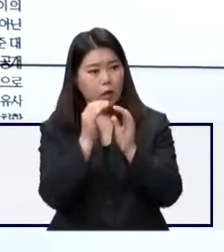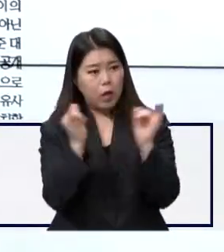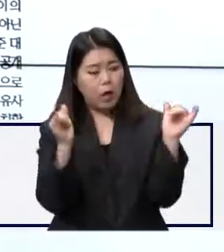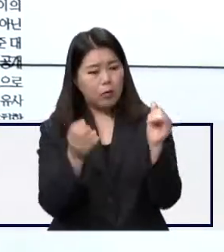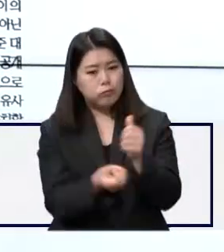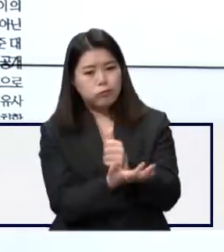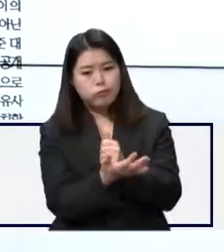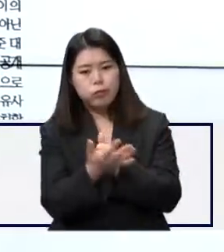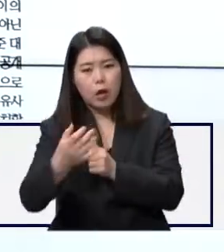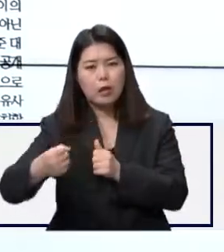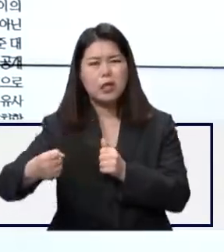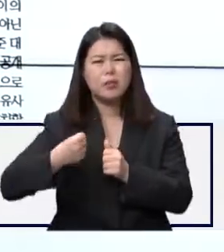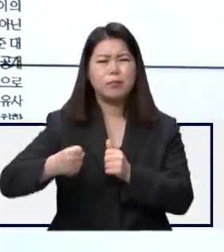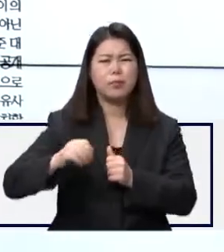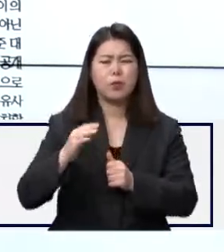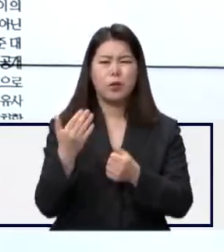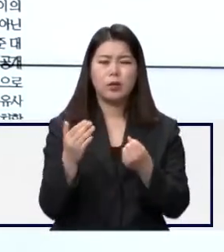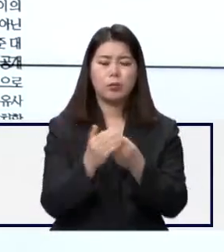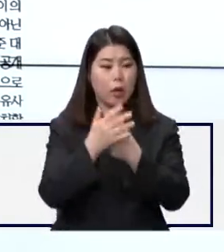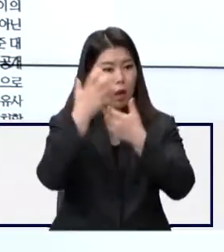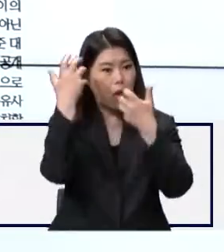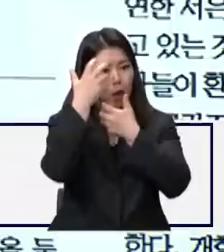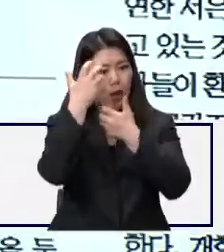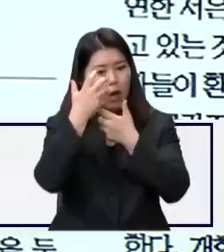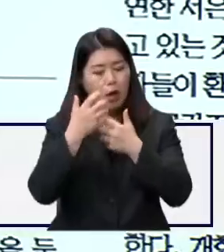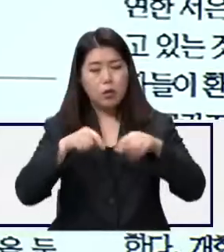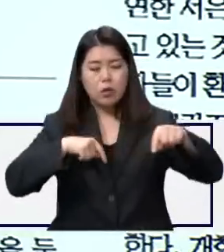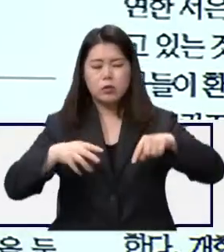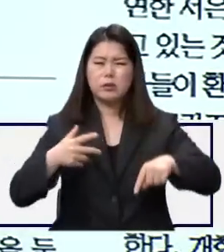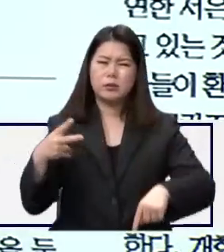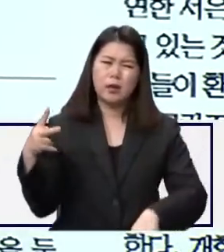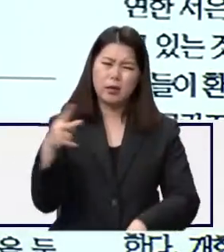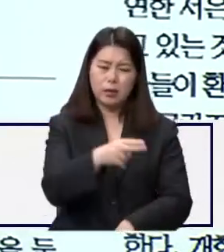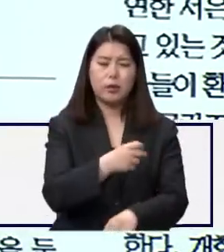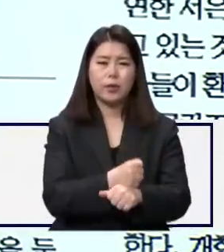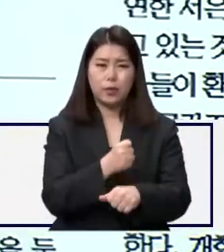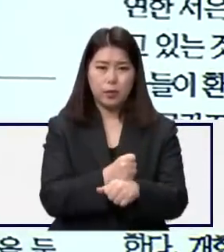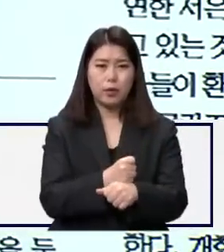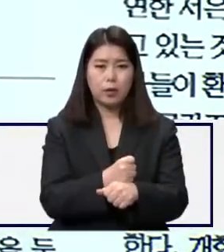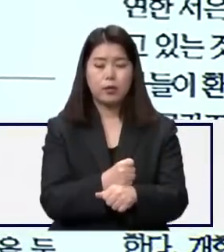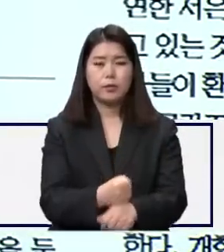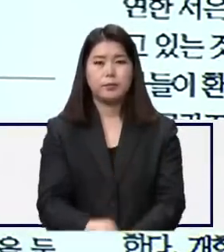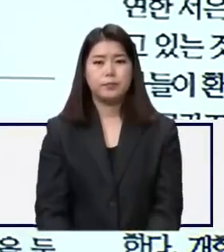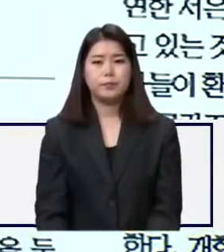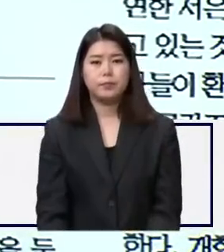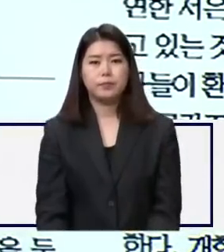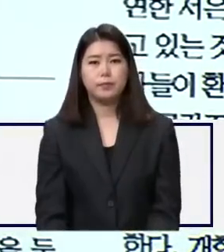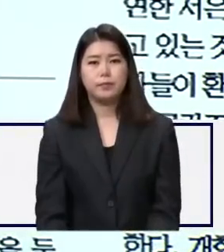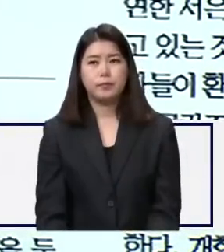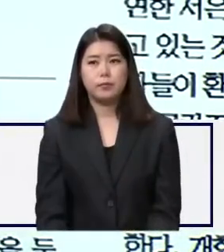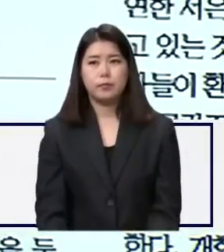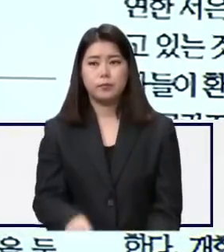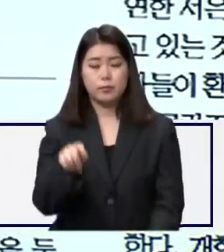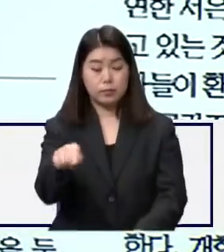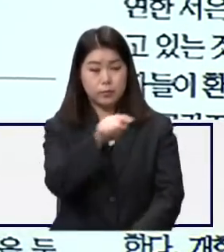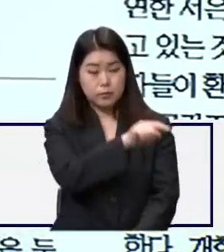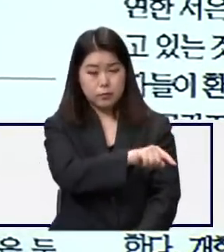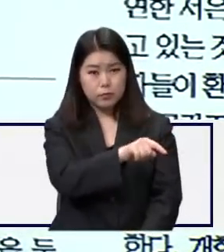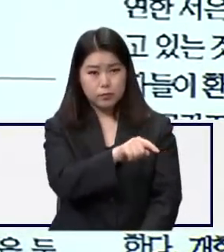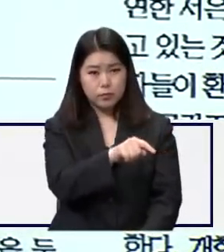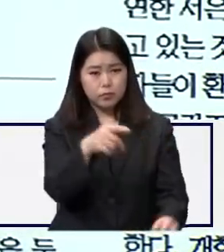커진다 그렇기 때문에 팬덤 정치를 좀 청산해야 된다라는 얘기를 지금 하고 있습니다 양쪽 얘기가